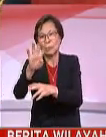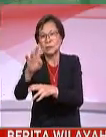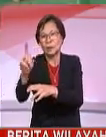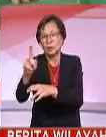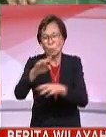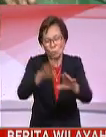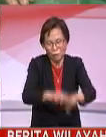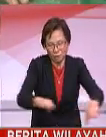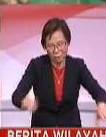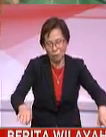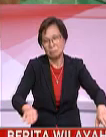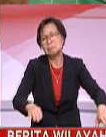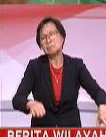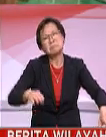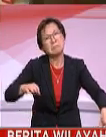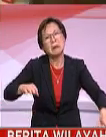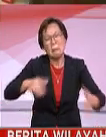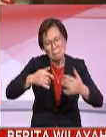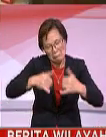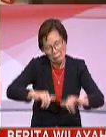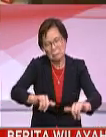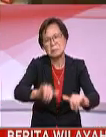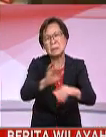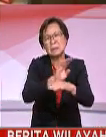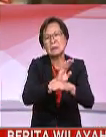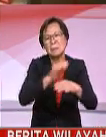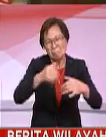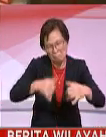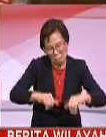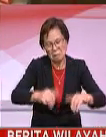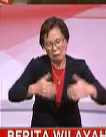6,441 orang kanak-kanak masih beroperasi